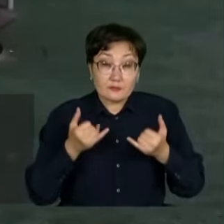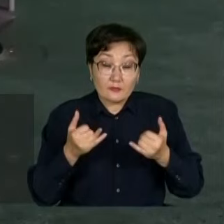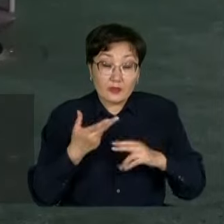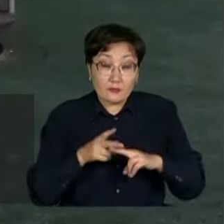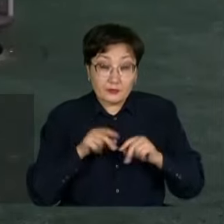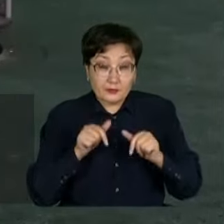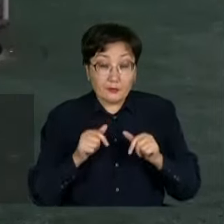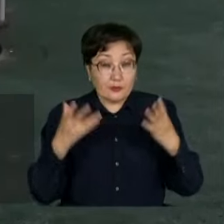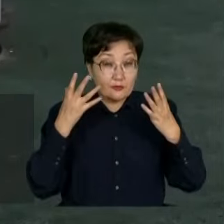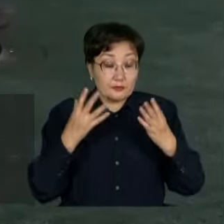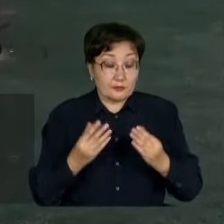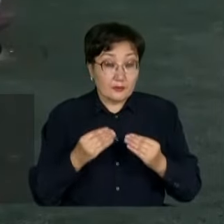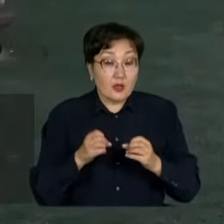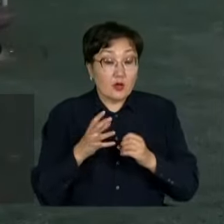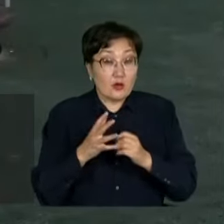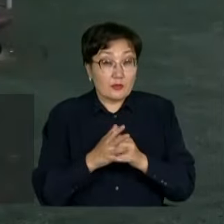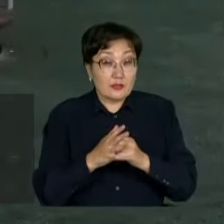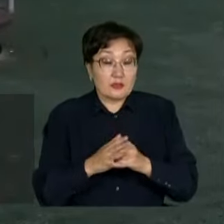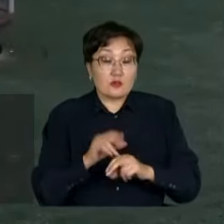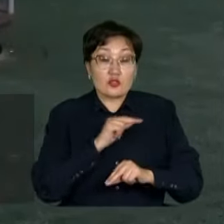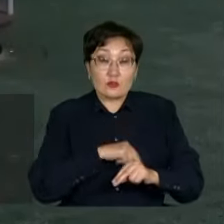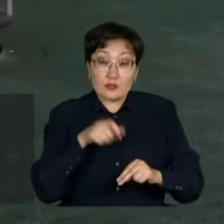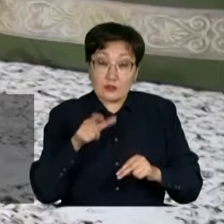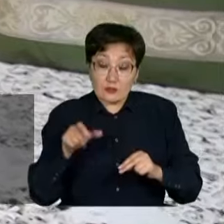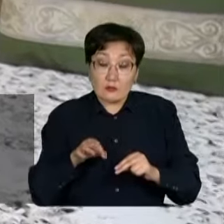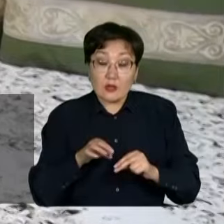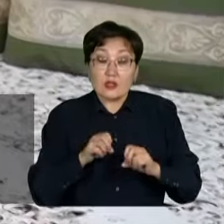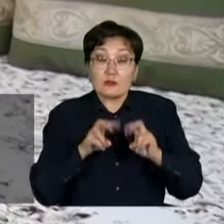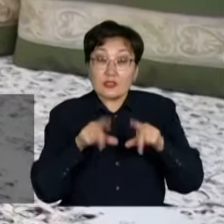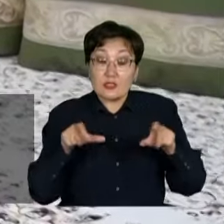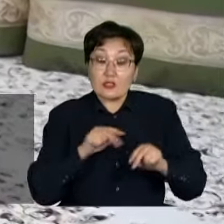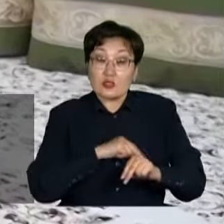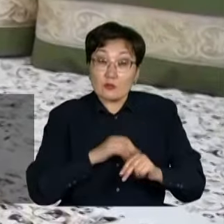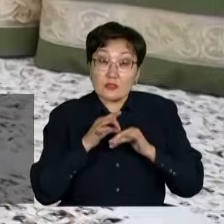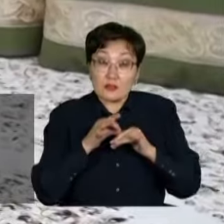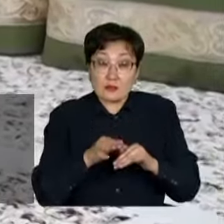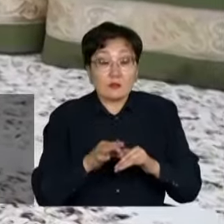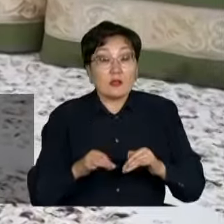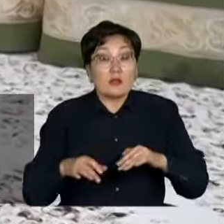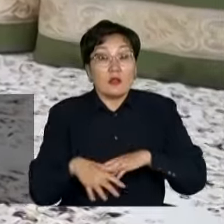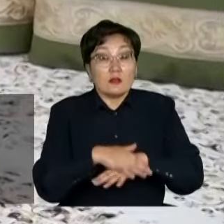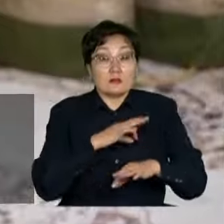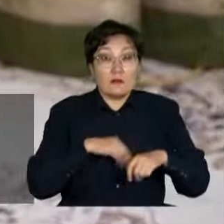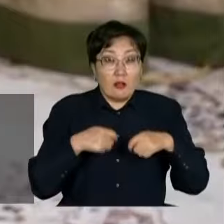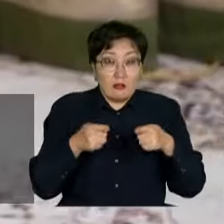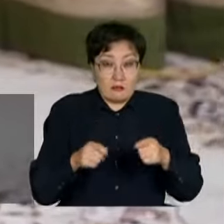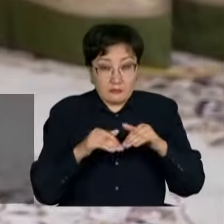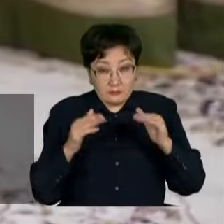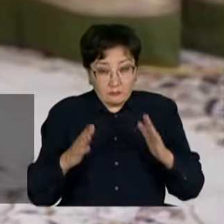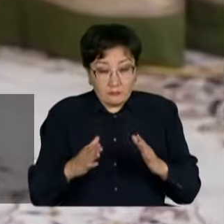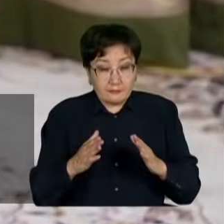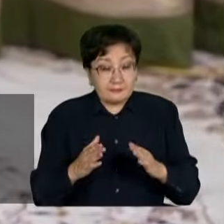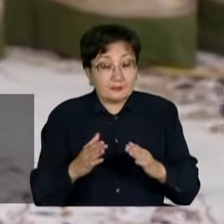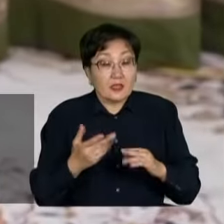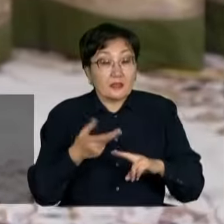жерде бүгінгі таңда 15 қызметкер жұмыс жасайтын болады. Өңірде керегесі қаланып, көпшіліктің қолданысына берілген нысандар бұл ғана